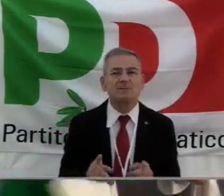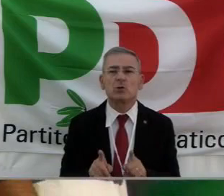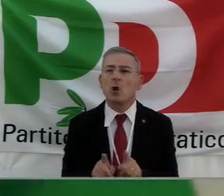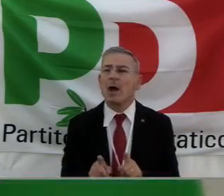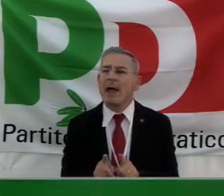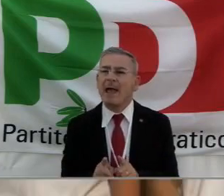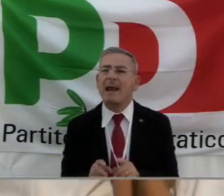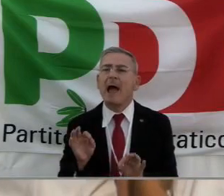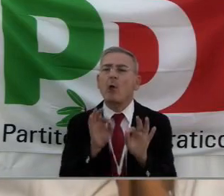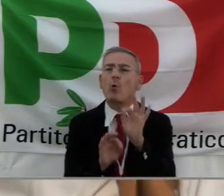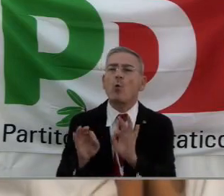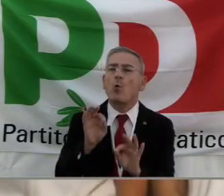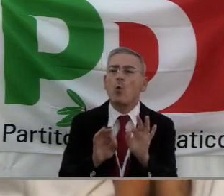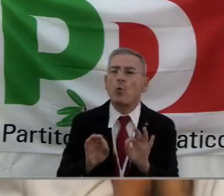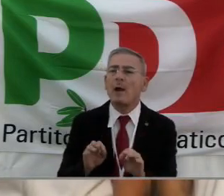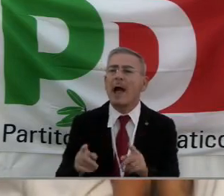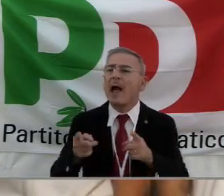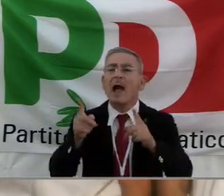a tutto questo